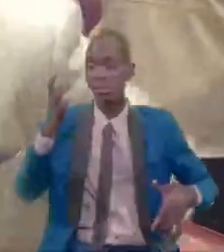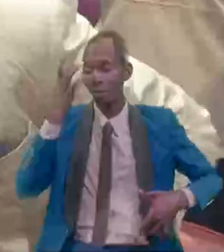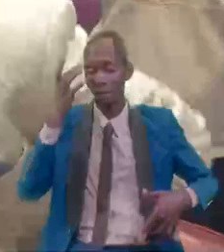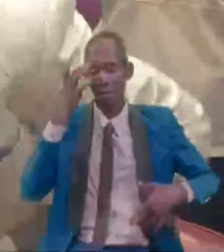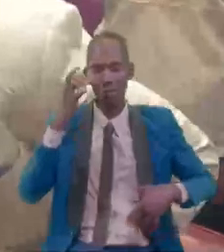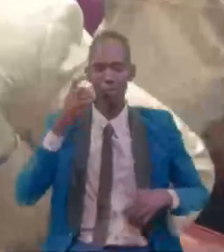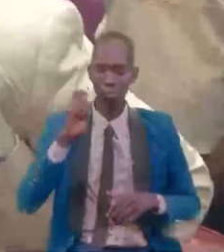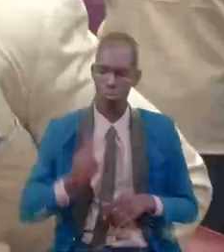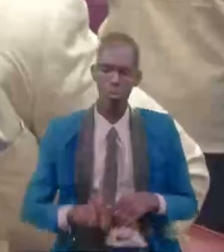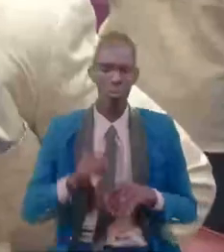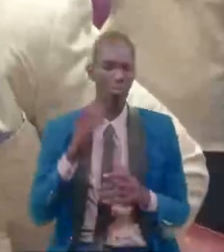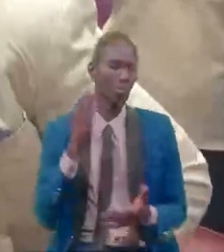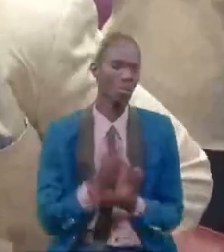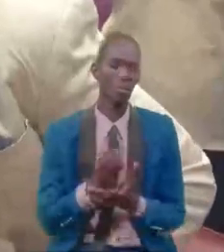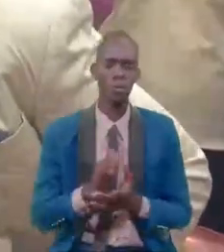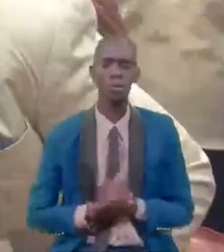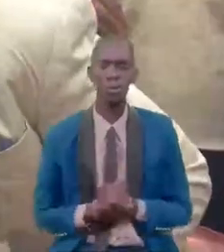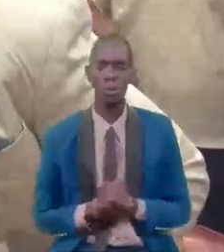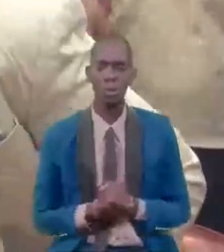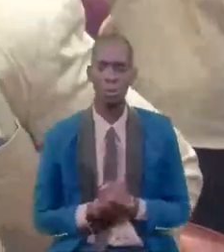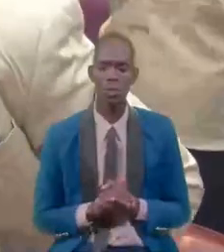L'infirmité doit s'arrêter.